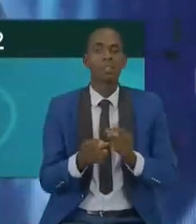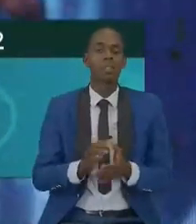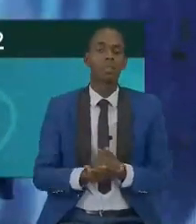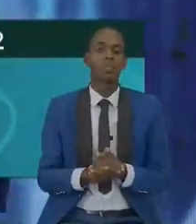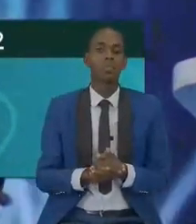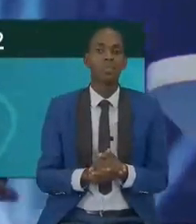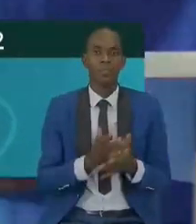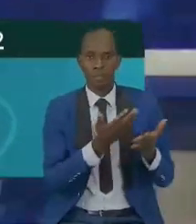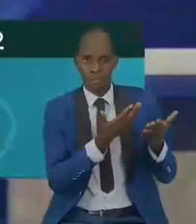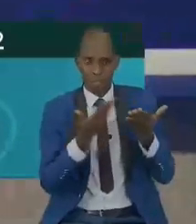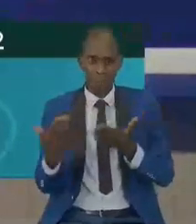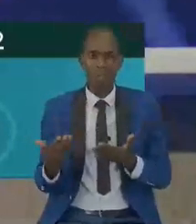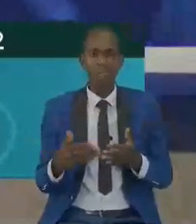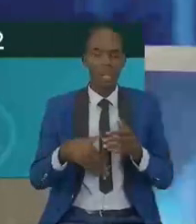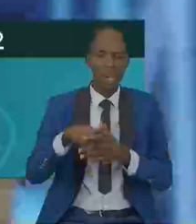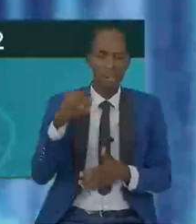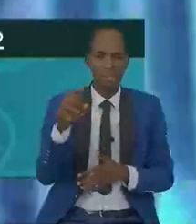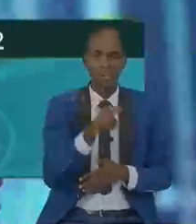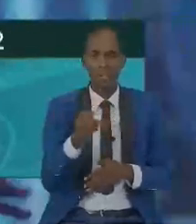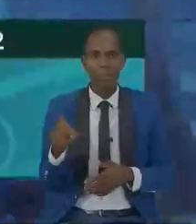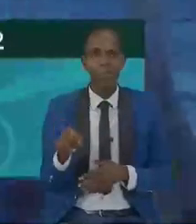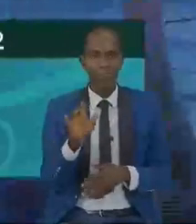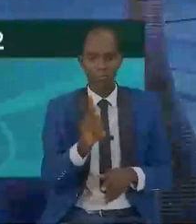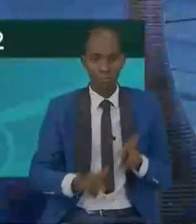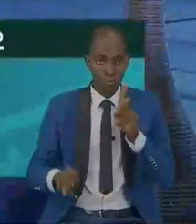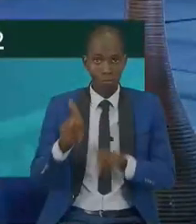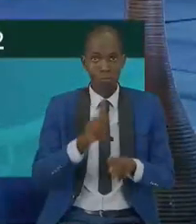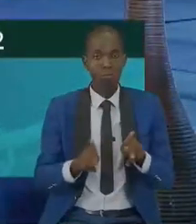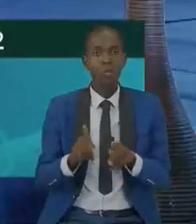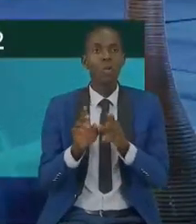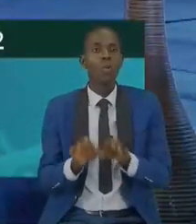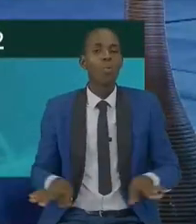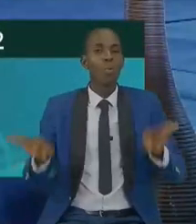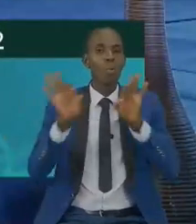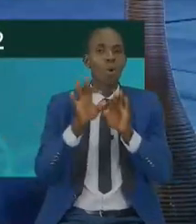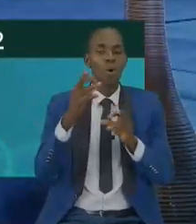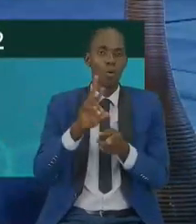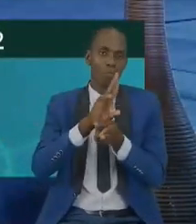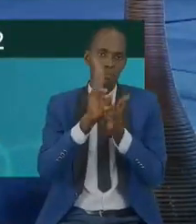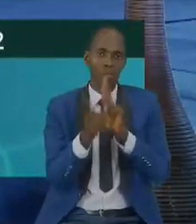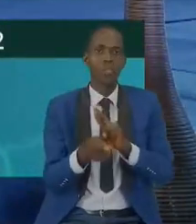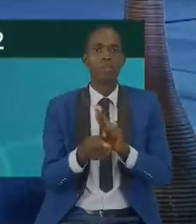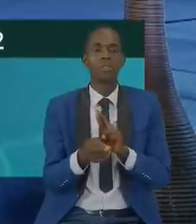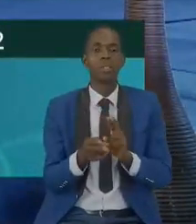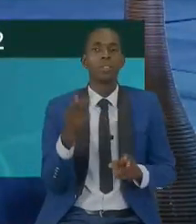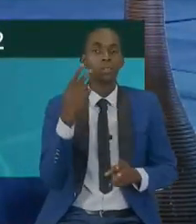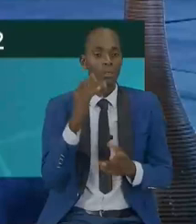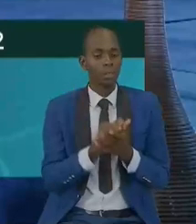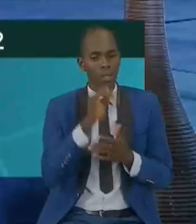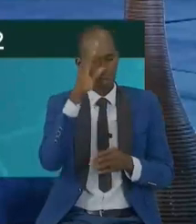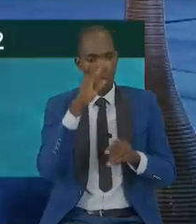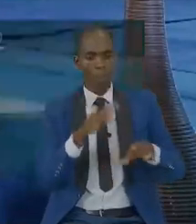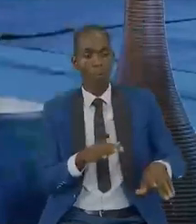Luc, chapitre 3, verset 8. Produisez donc des fruits dignes de la